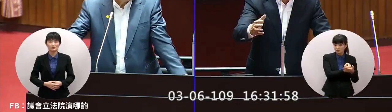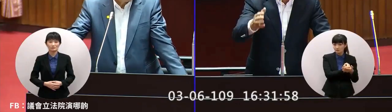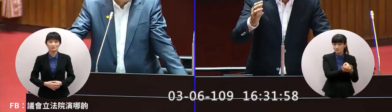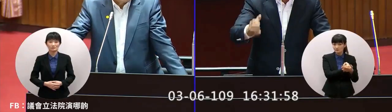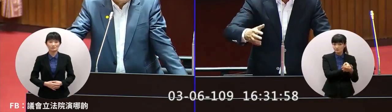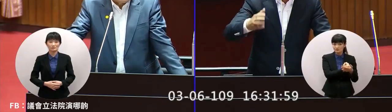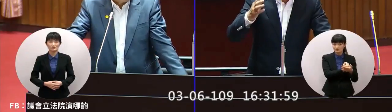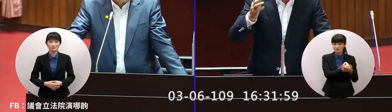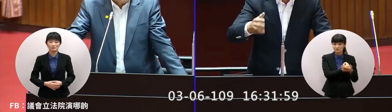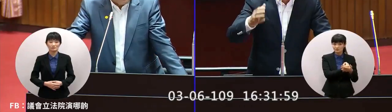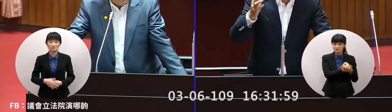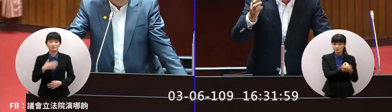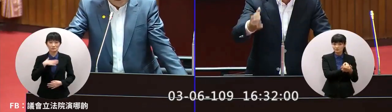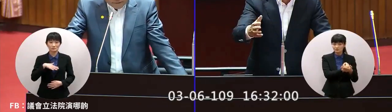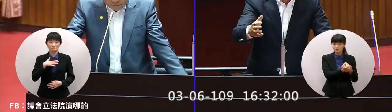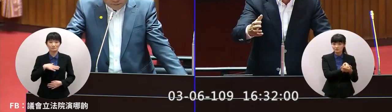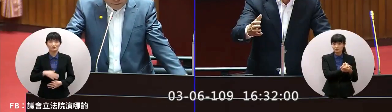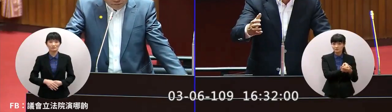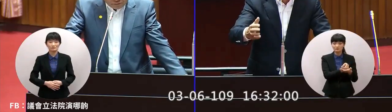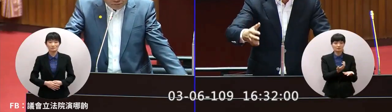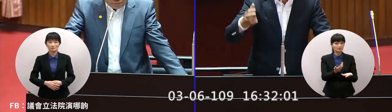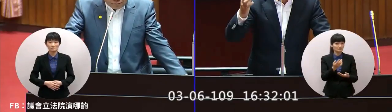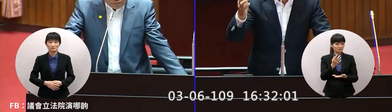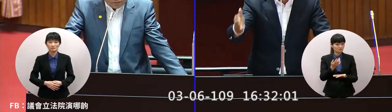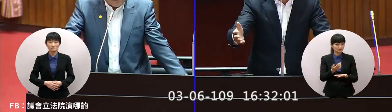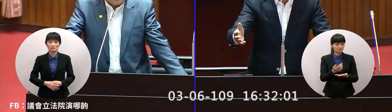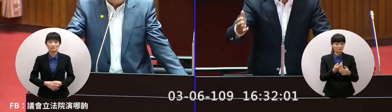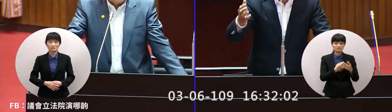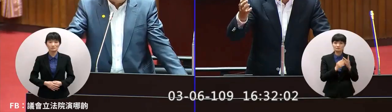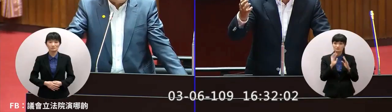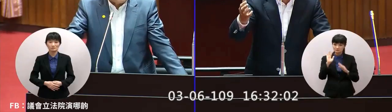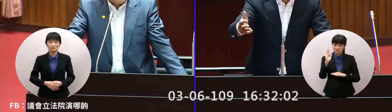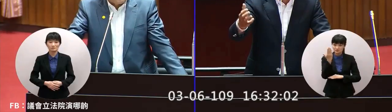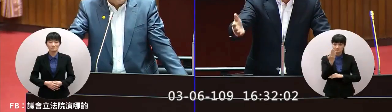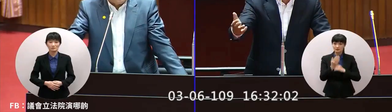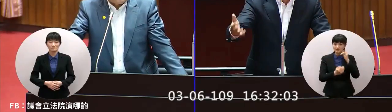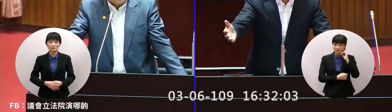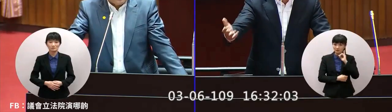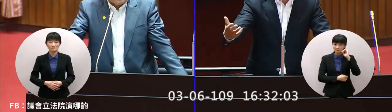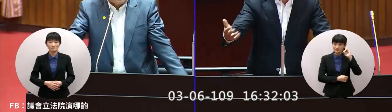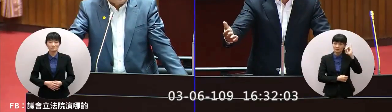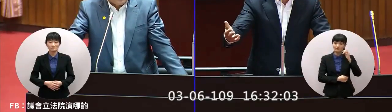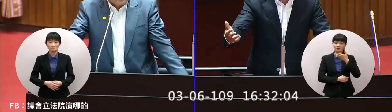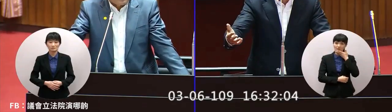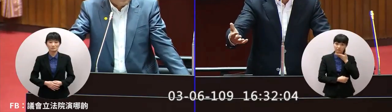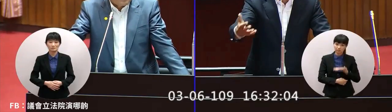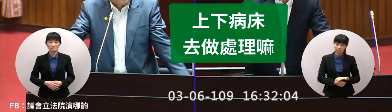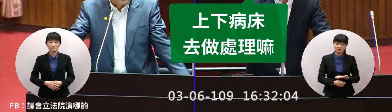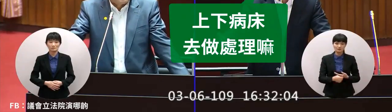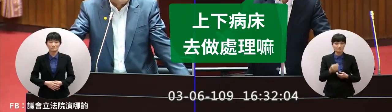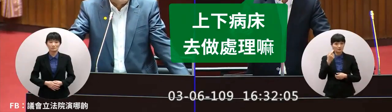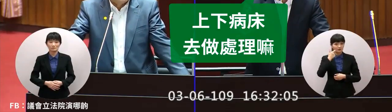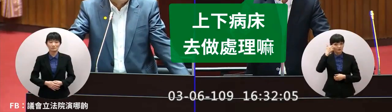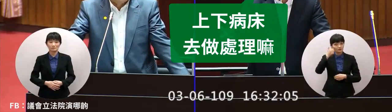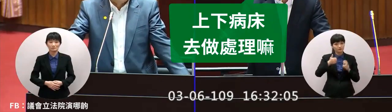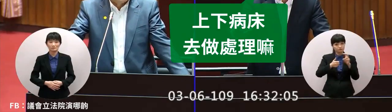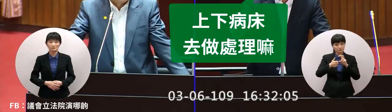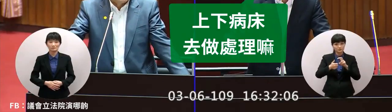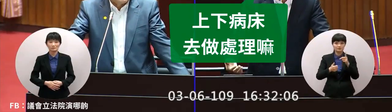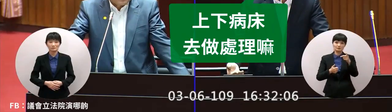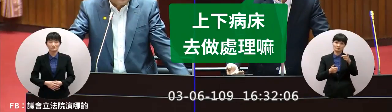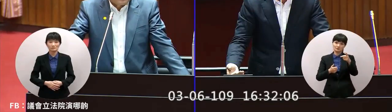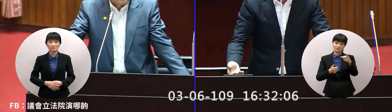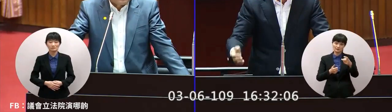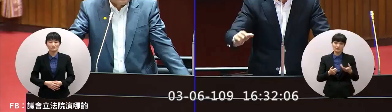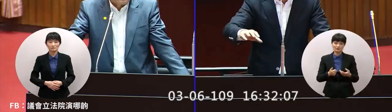留你白城照顾病患，阿妈佫无法度甲。因安塞就对吼，去到北城去做